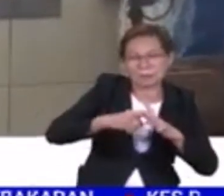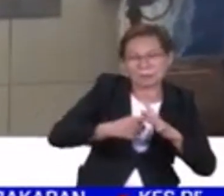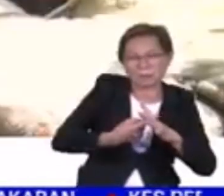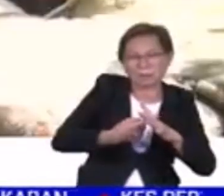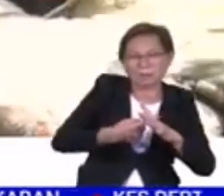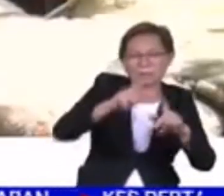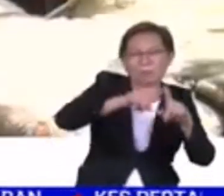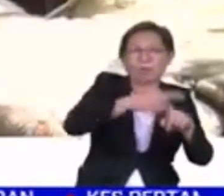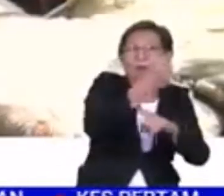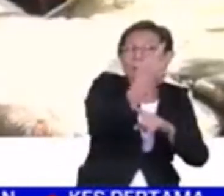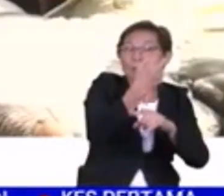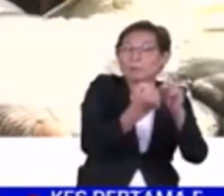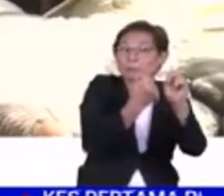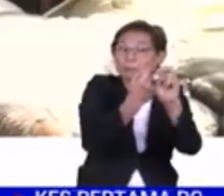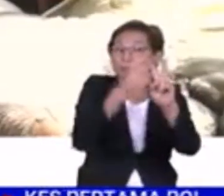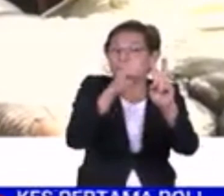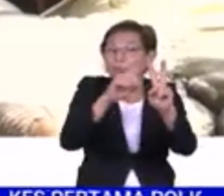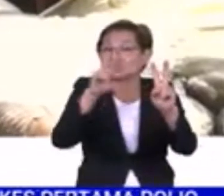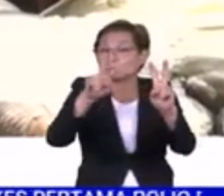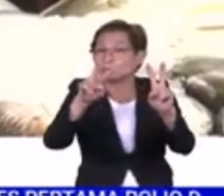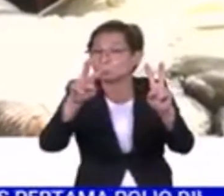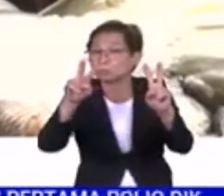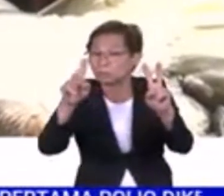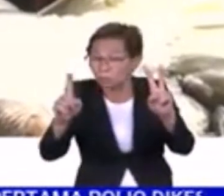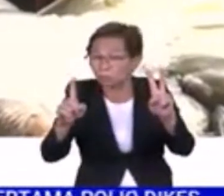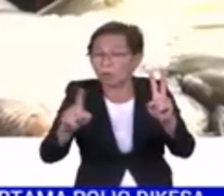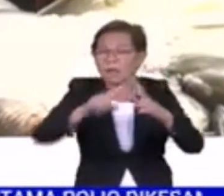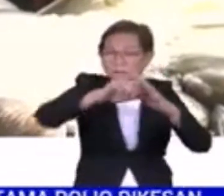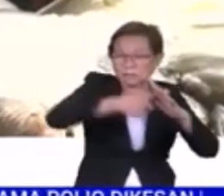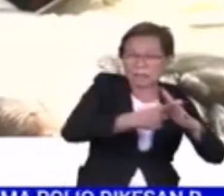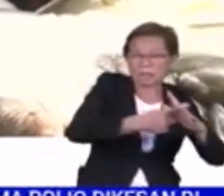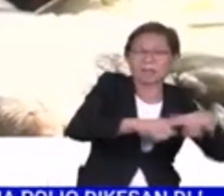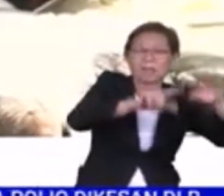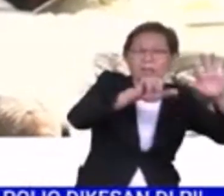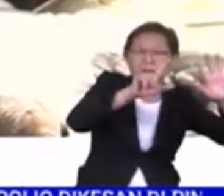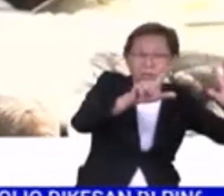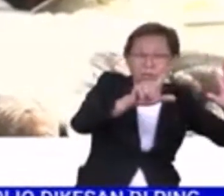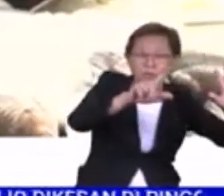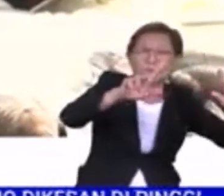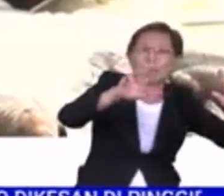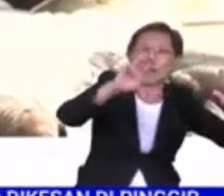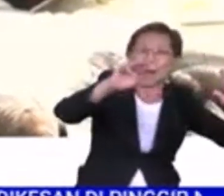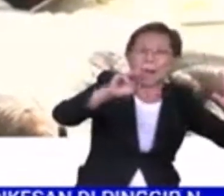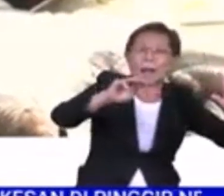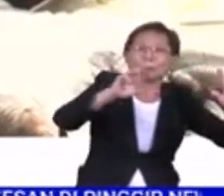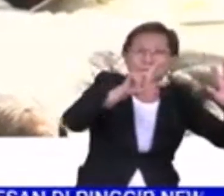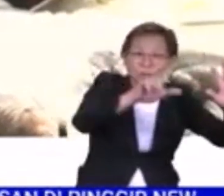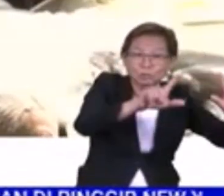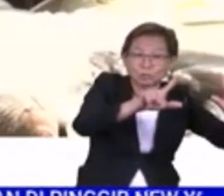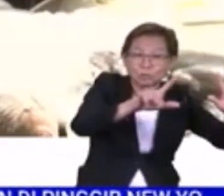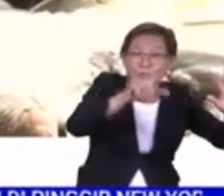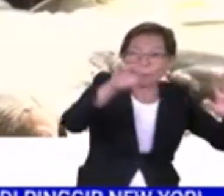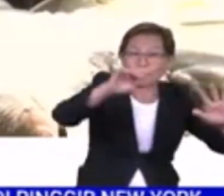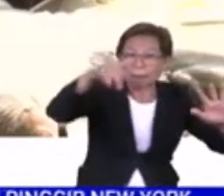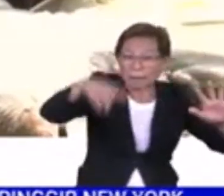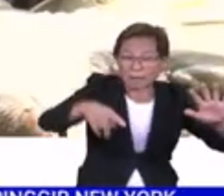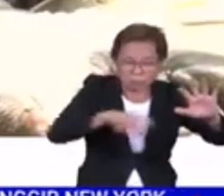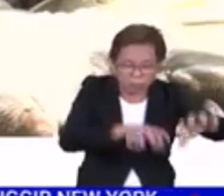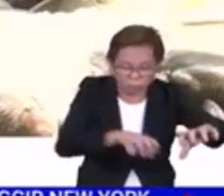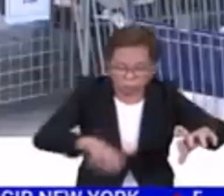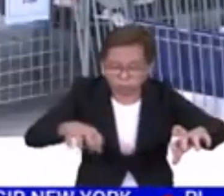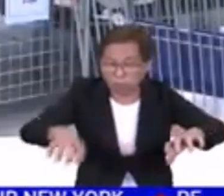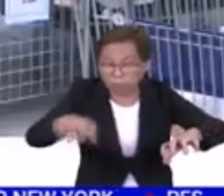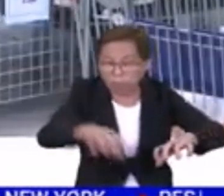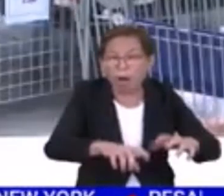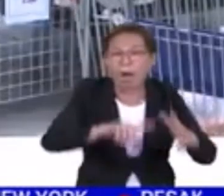sejak Disember tahun lalu, dengan permulaannya dibuat hanya di 7 parlimen. Dan mulai bulan